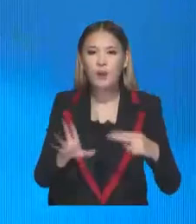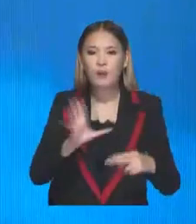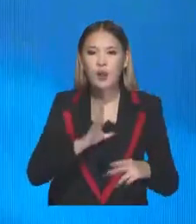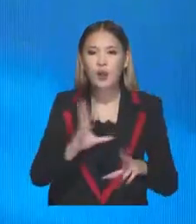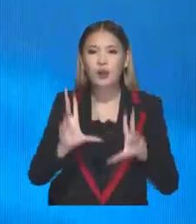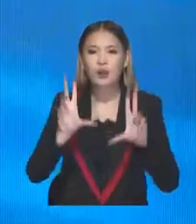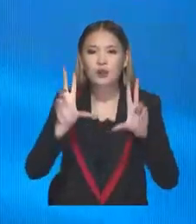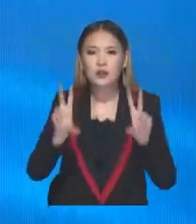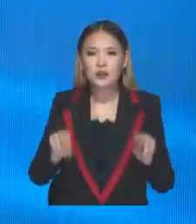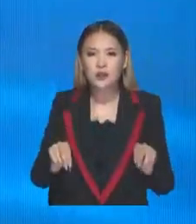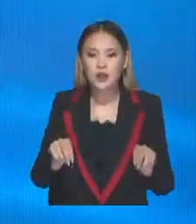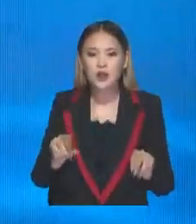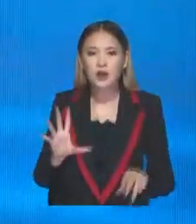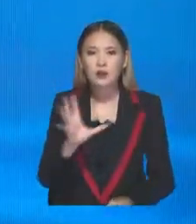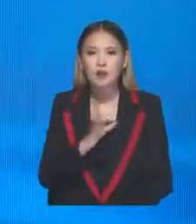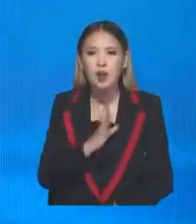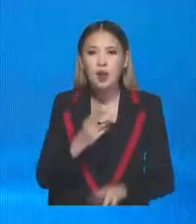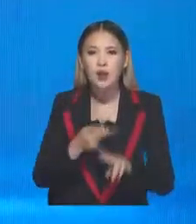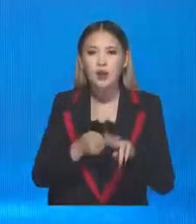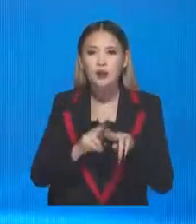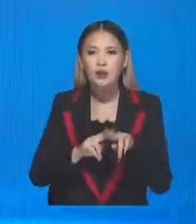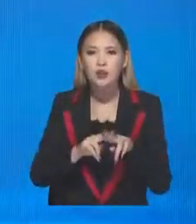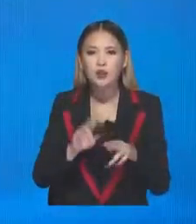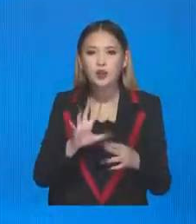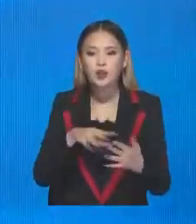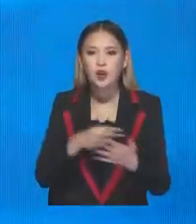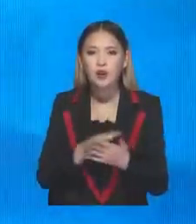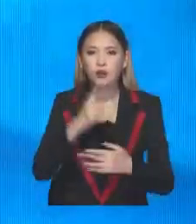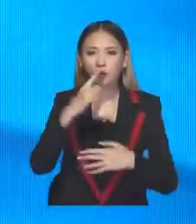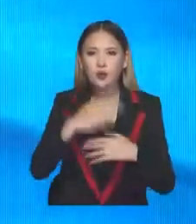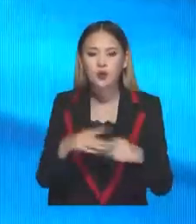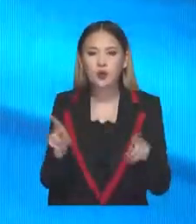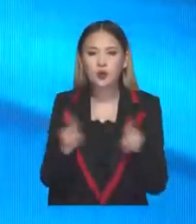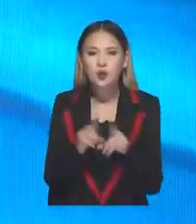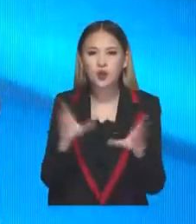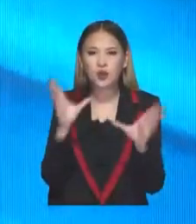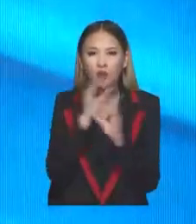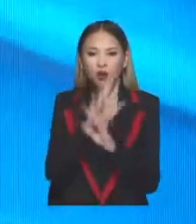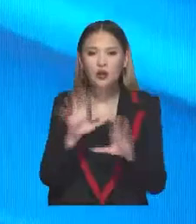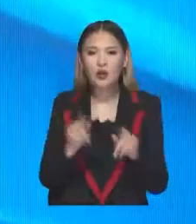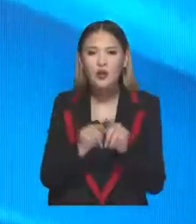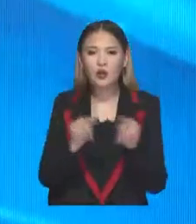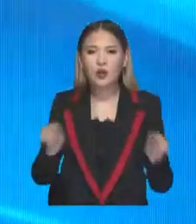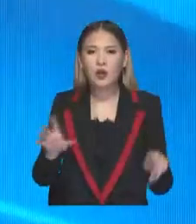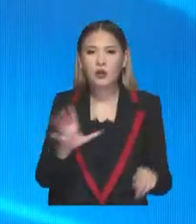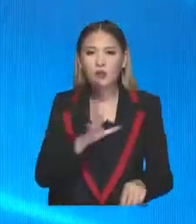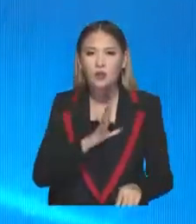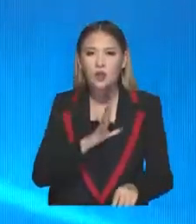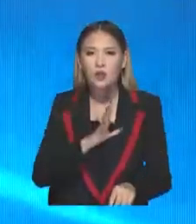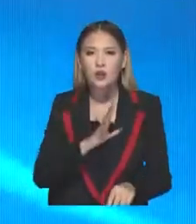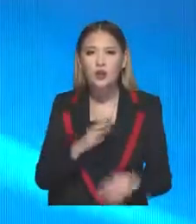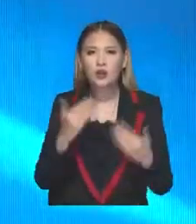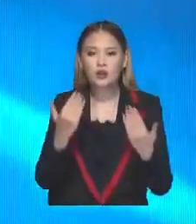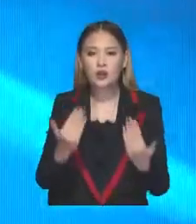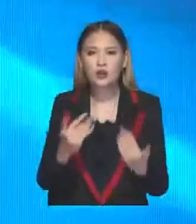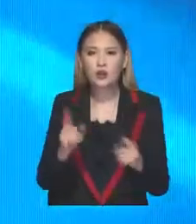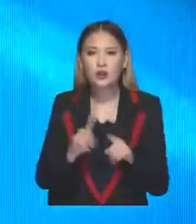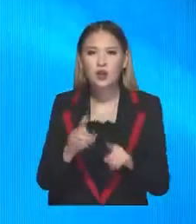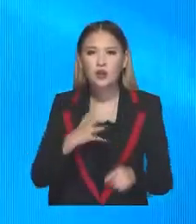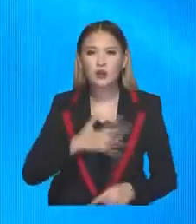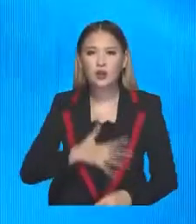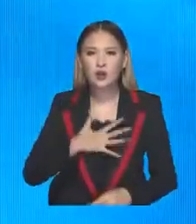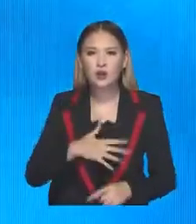уәдені үйіп төккенімен мердігерлер биылда үлгермейтіндерін ашып айтты. Бұқара болса құрғақ уәдеден де,